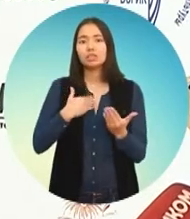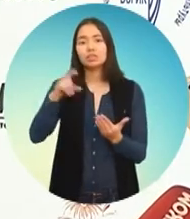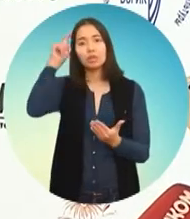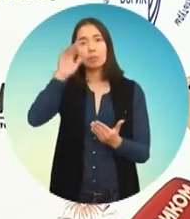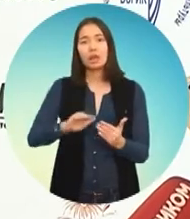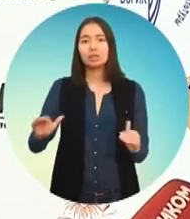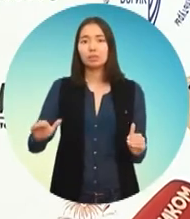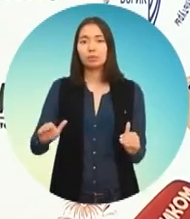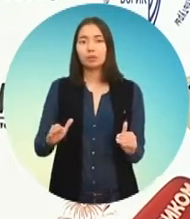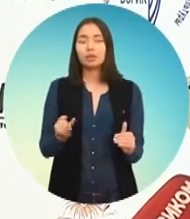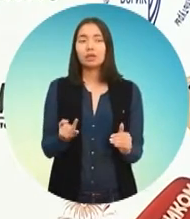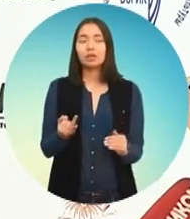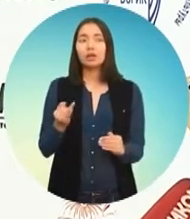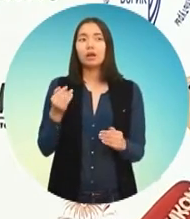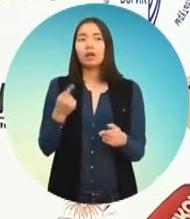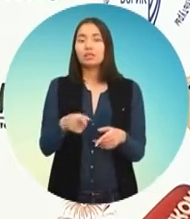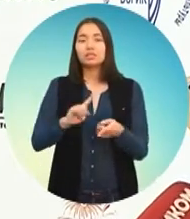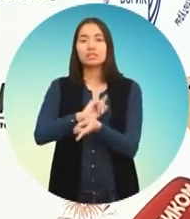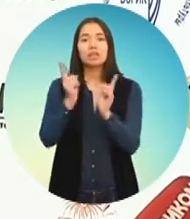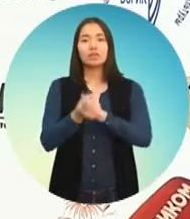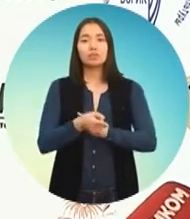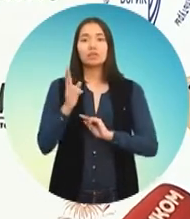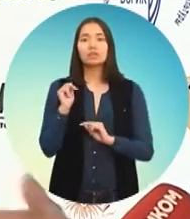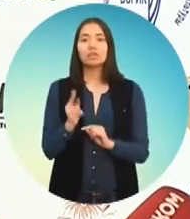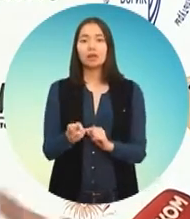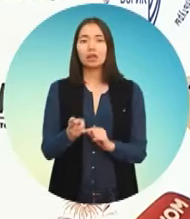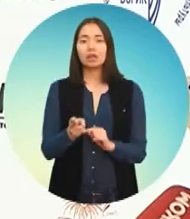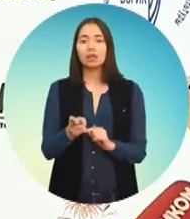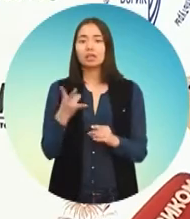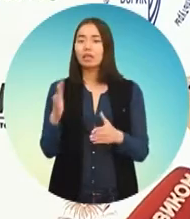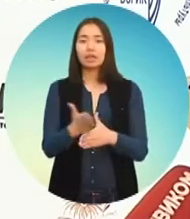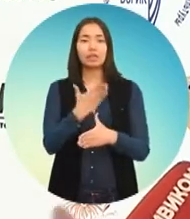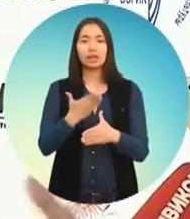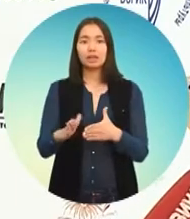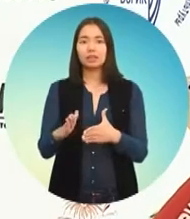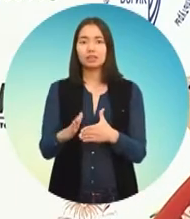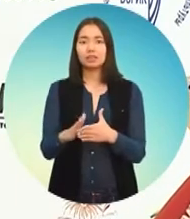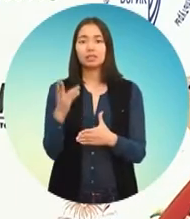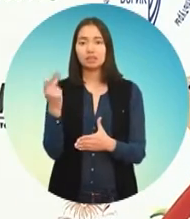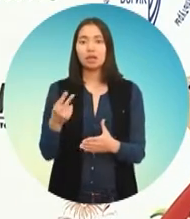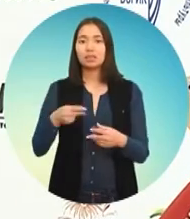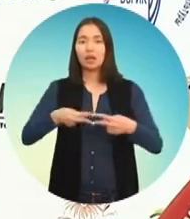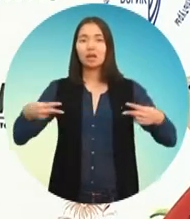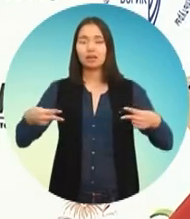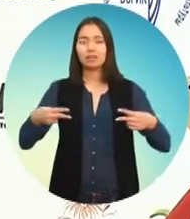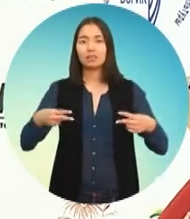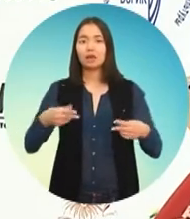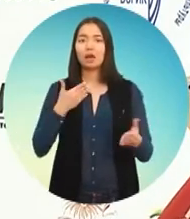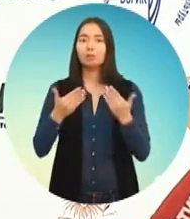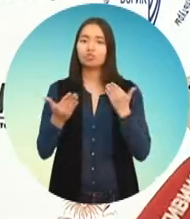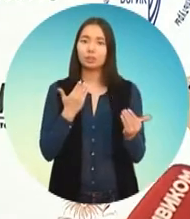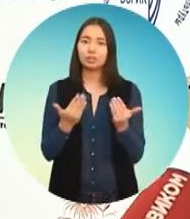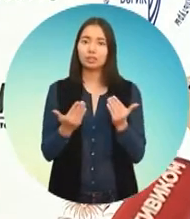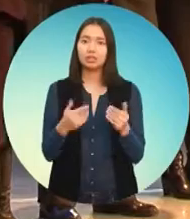ребятами. И там они становятся как, не вообще не делятся, друзьями, да, на равных,